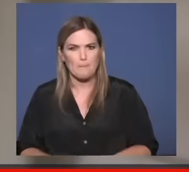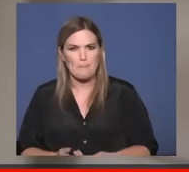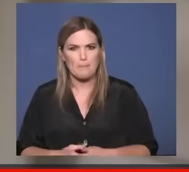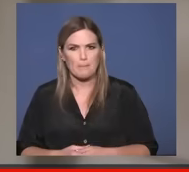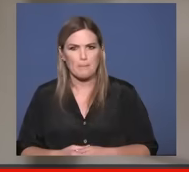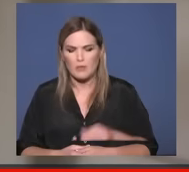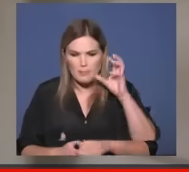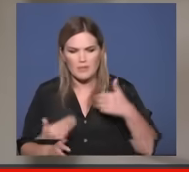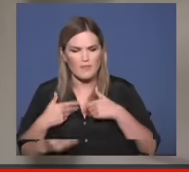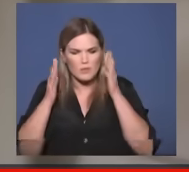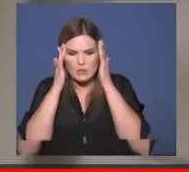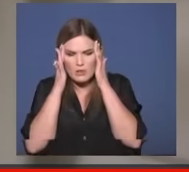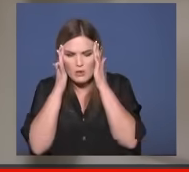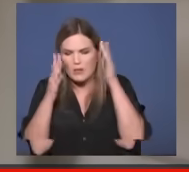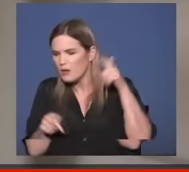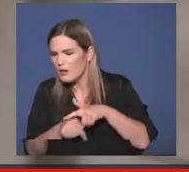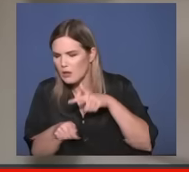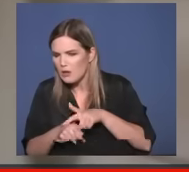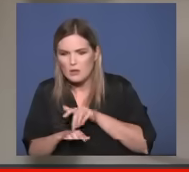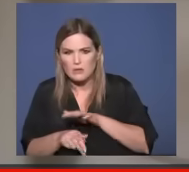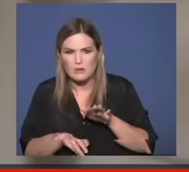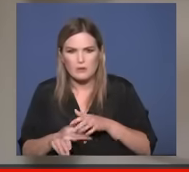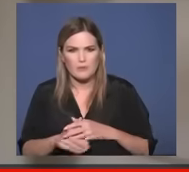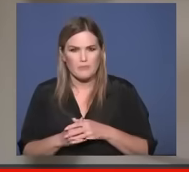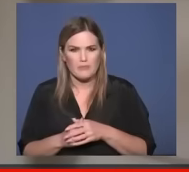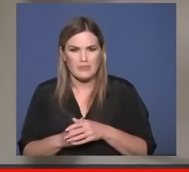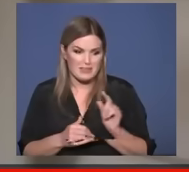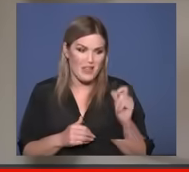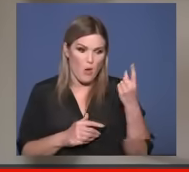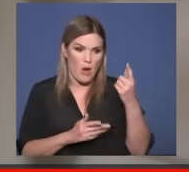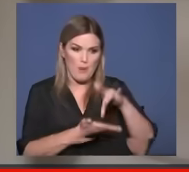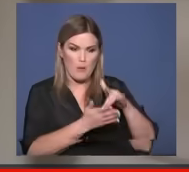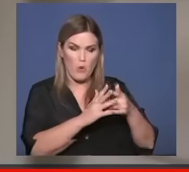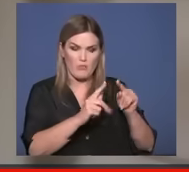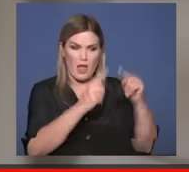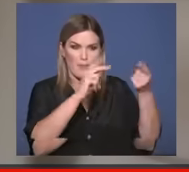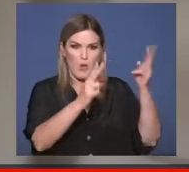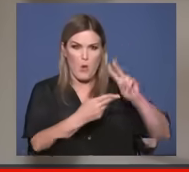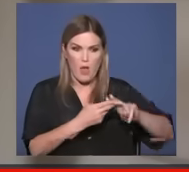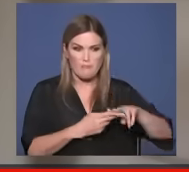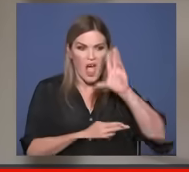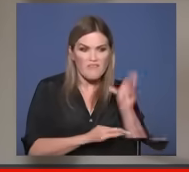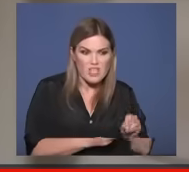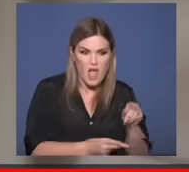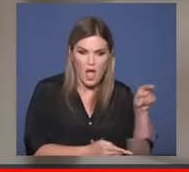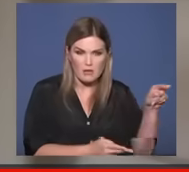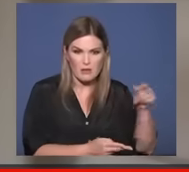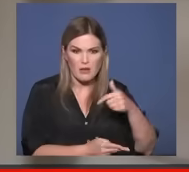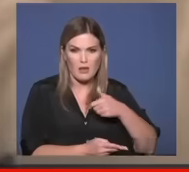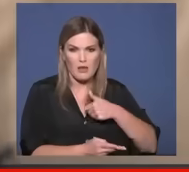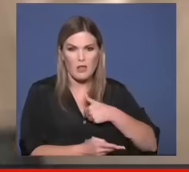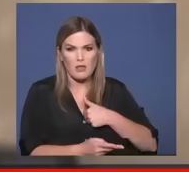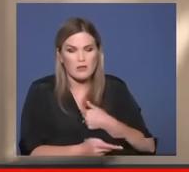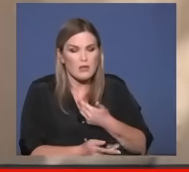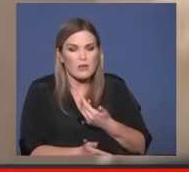אותי. זה קורה במקומות אחרים בעולם, באפריקה, בזה, זה מטריף אותי. אני לא רוצה את זה, אני רוצה אותם חזרה.